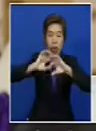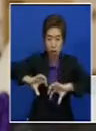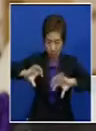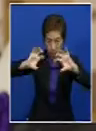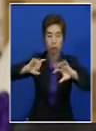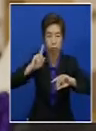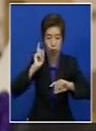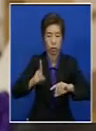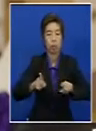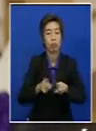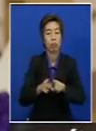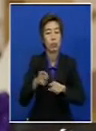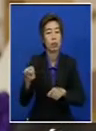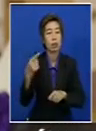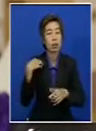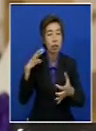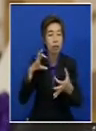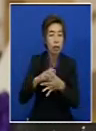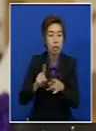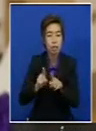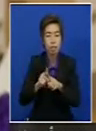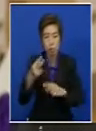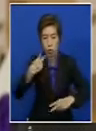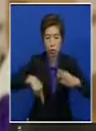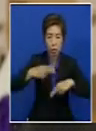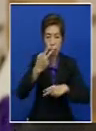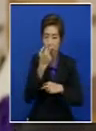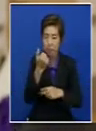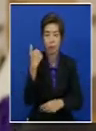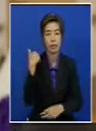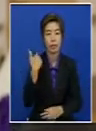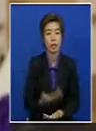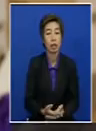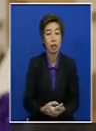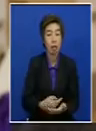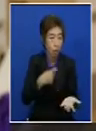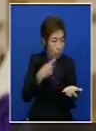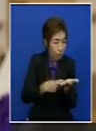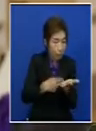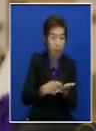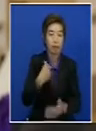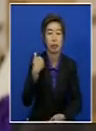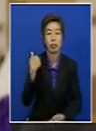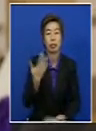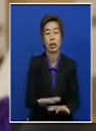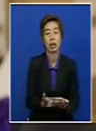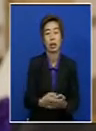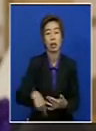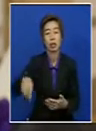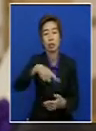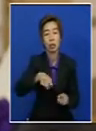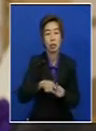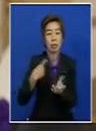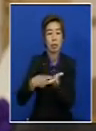間日本では医療保険それから介護保険 This is 介護保険